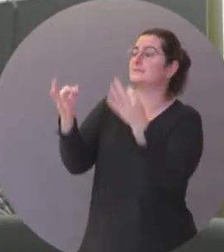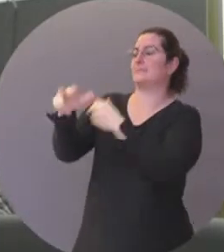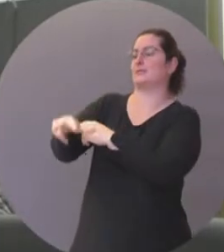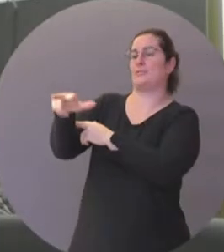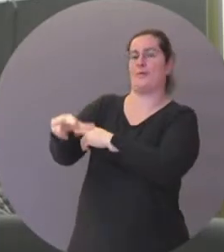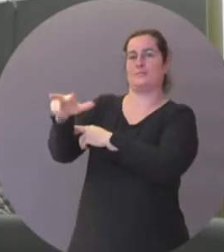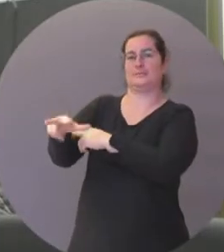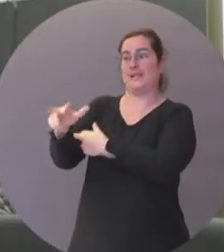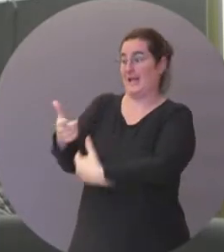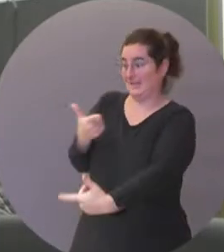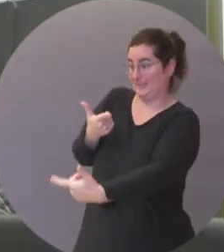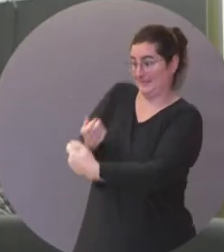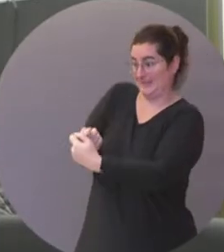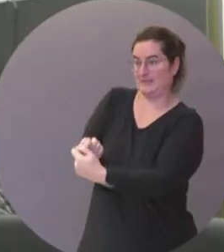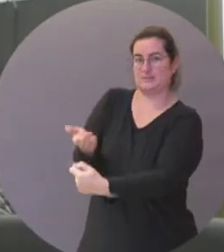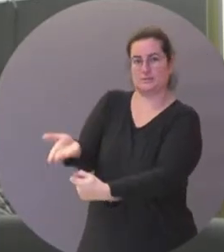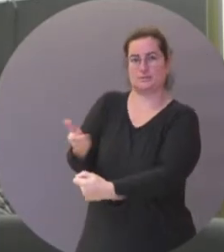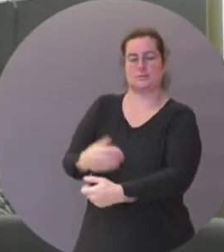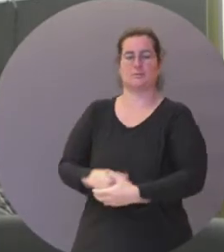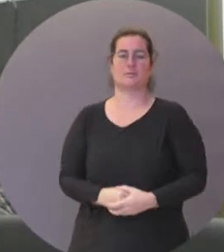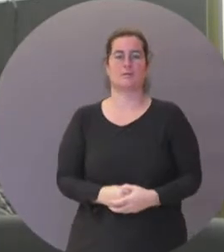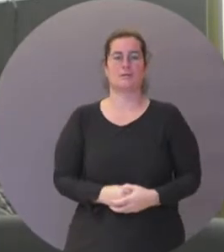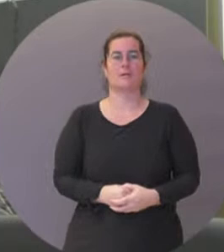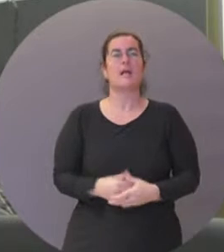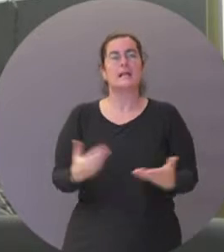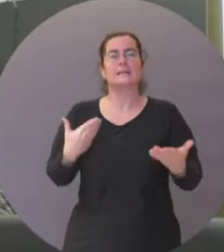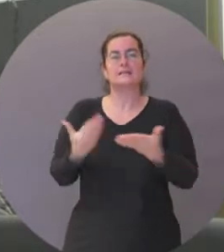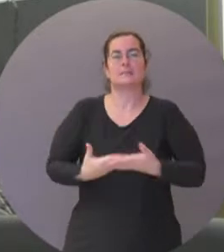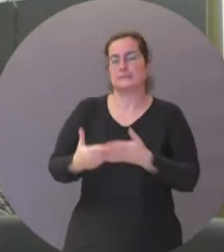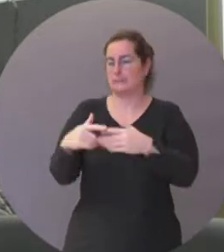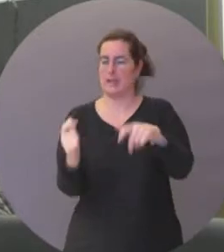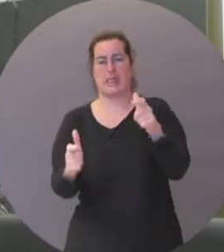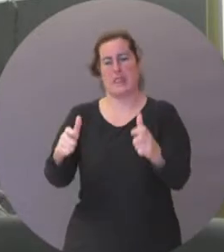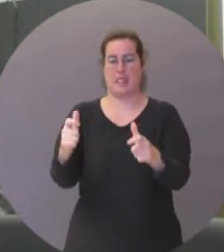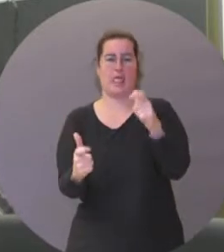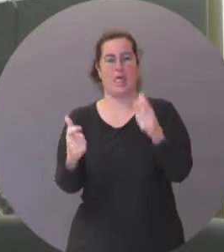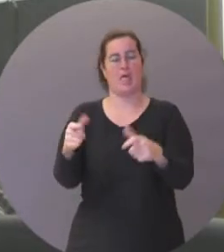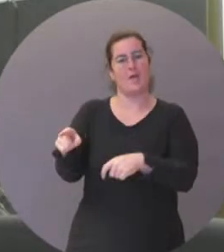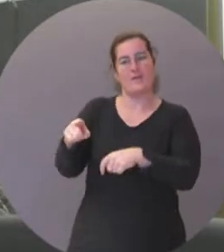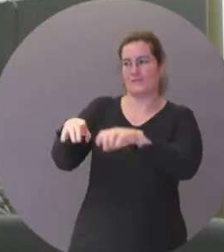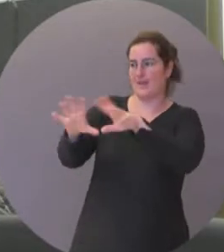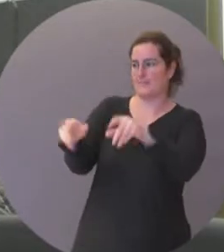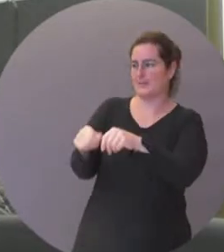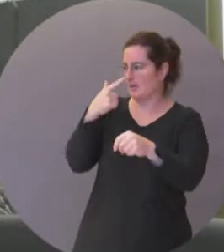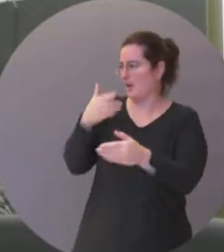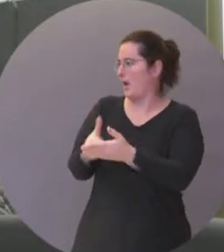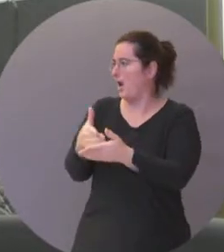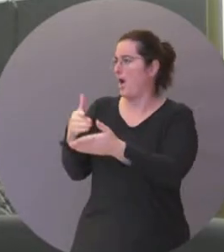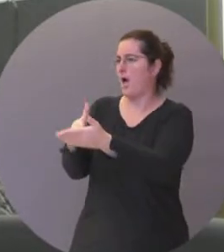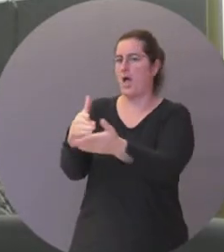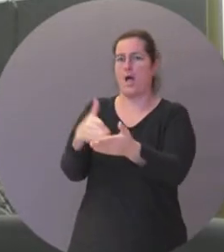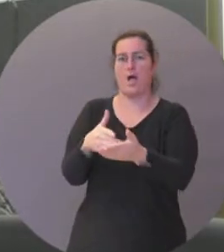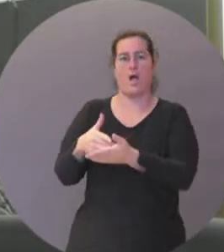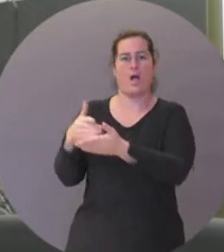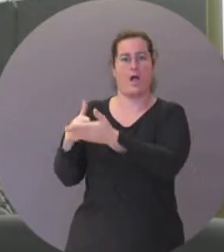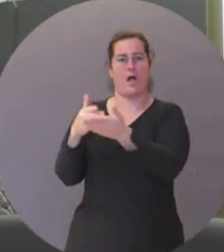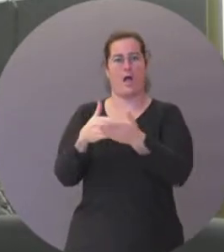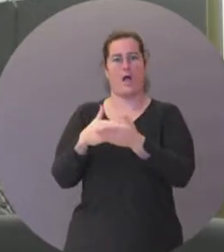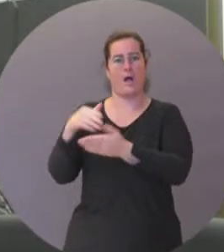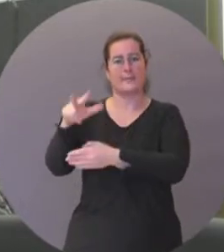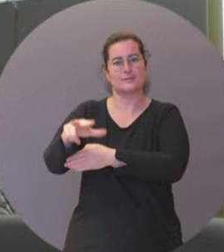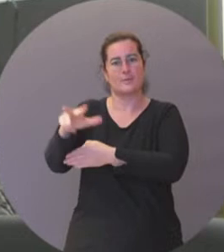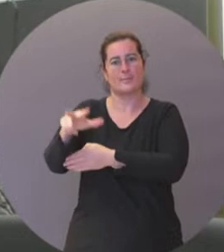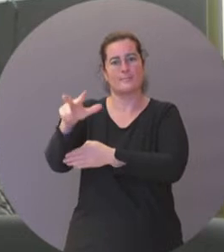d'incertitude ces familles sont de plus en plus nombreuses et connaissent de plus en plus de difficultés derrière ce constat difficile